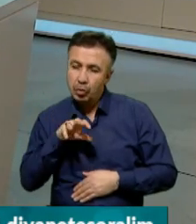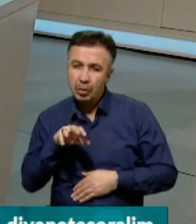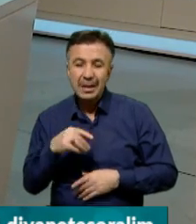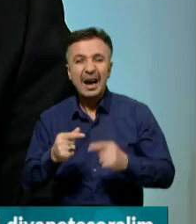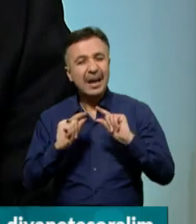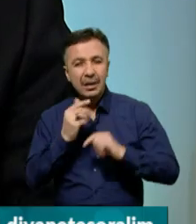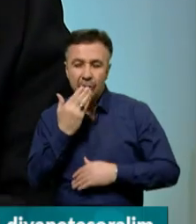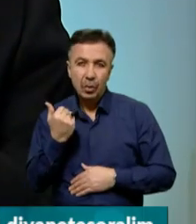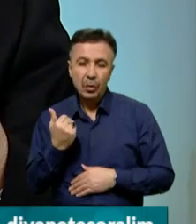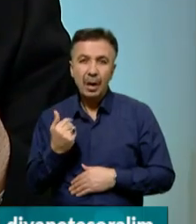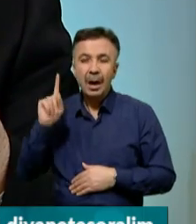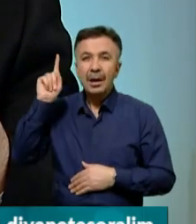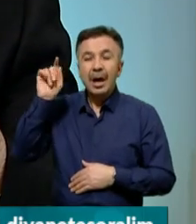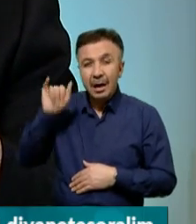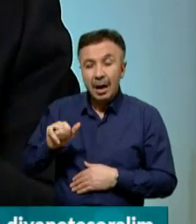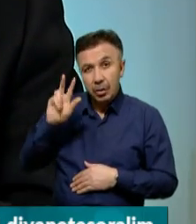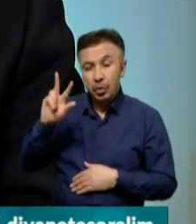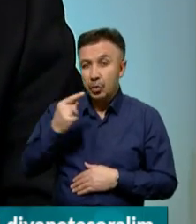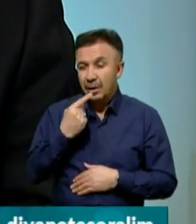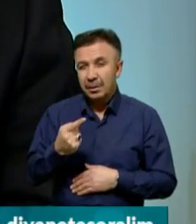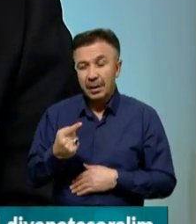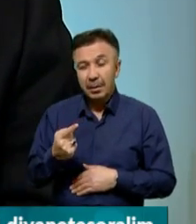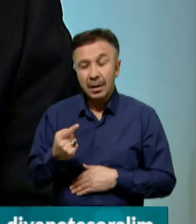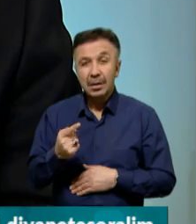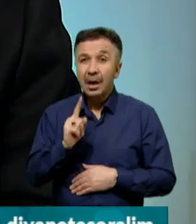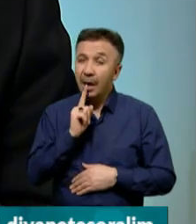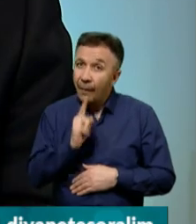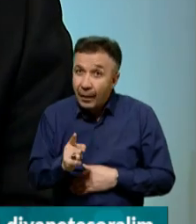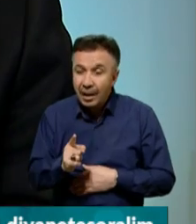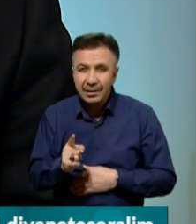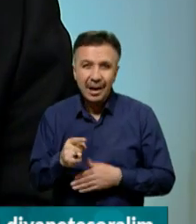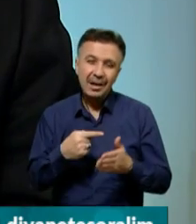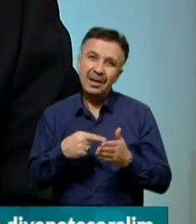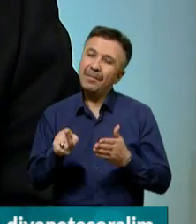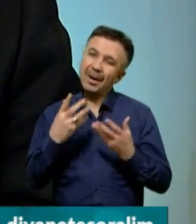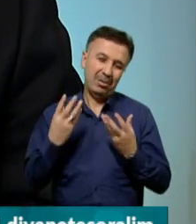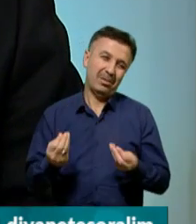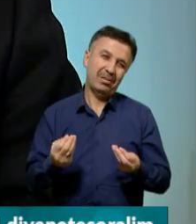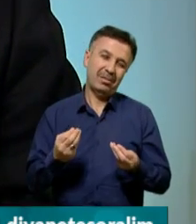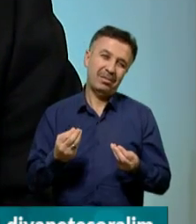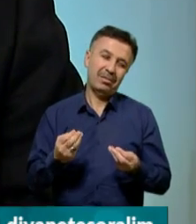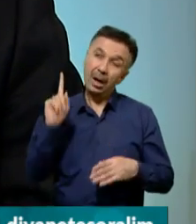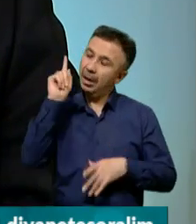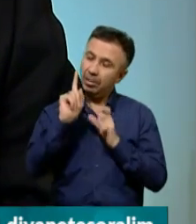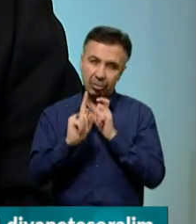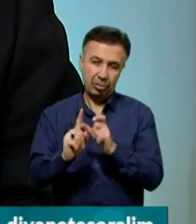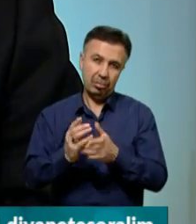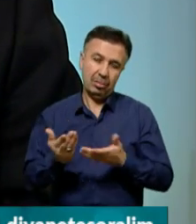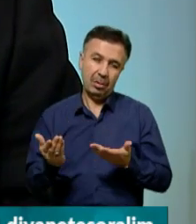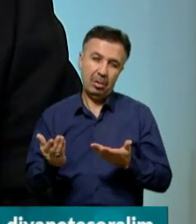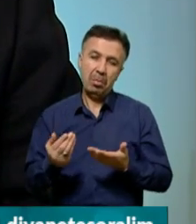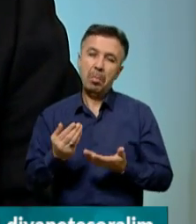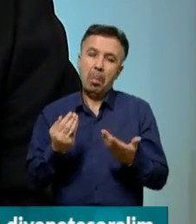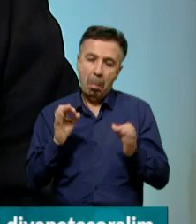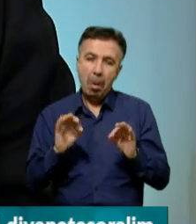üçtür dediğinizde onlarca farzı ya iptal etmiş olursunuz. Onlarca farzı iptal etmiş olursunuz. Böyle farzları,